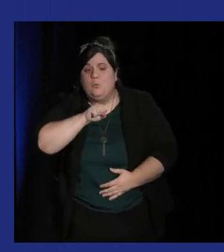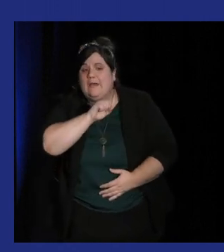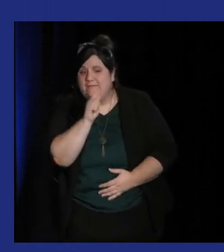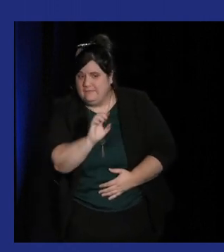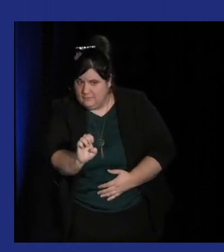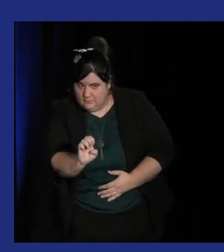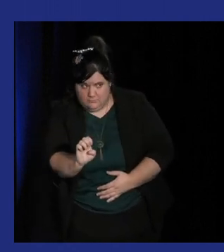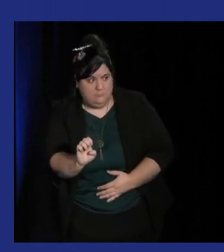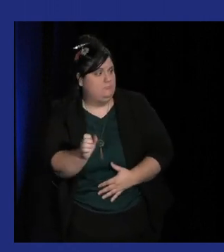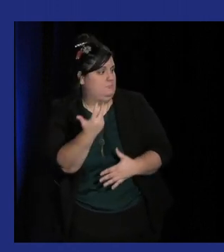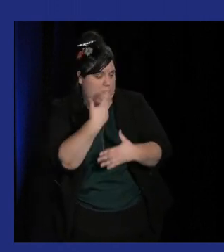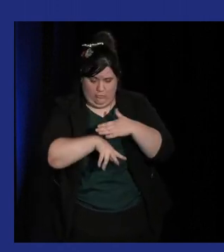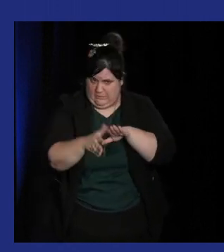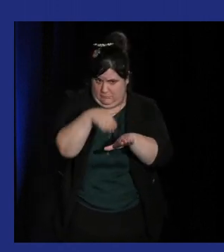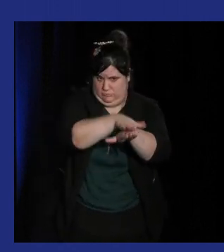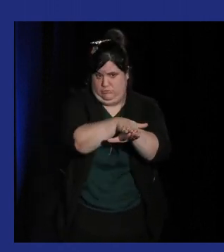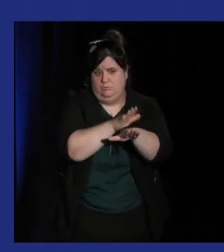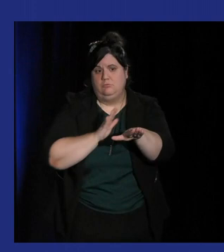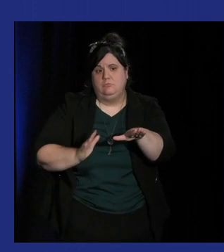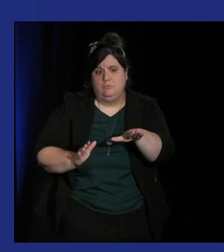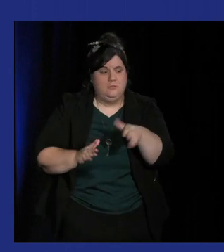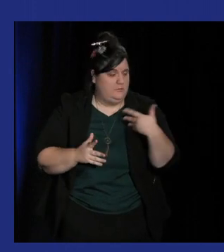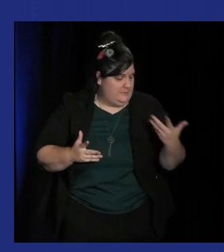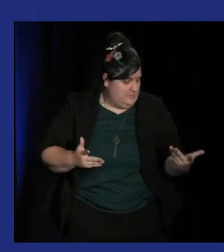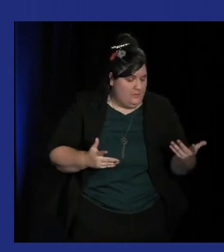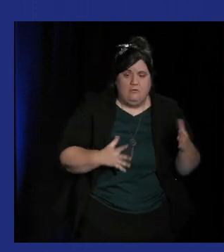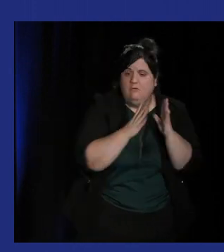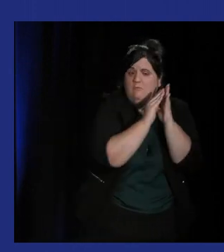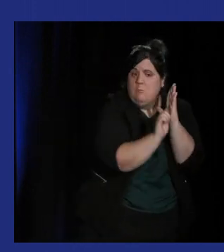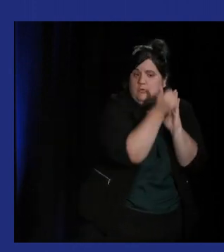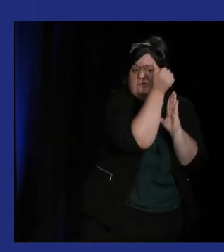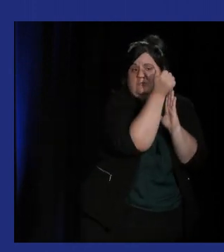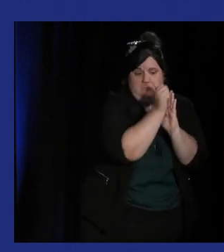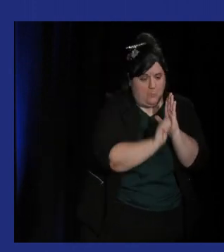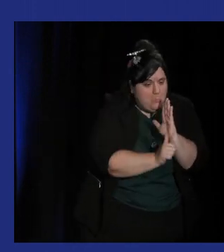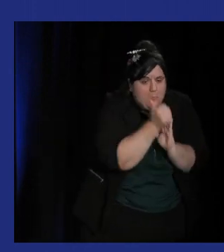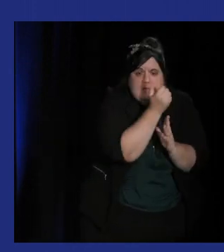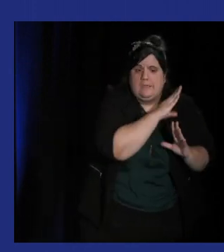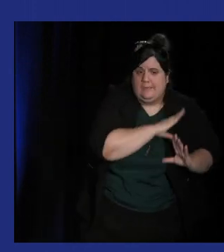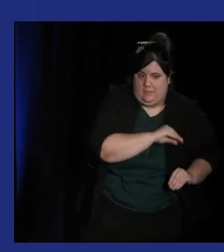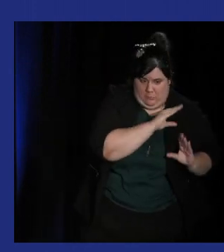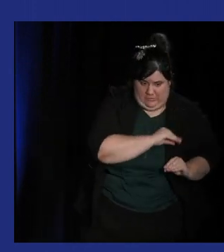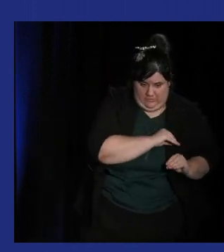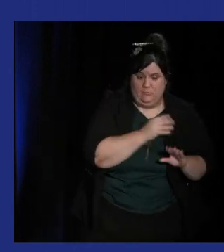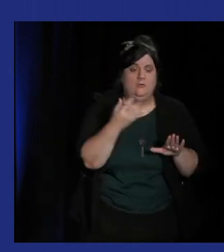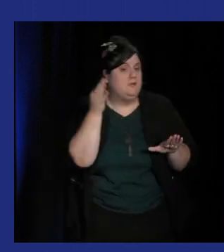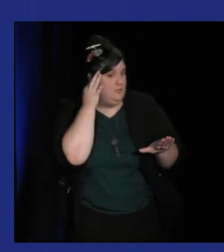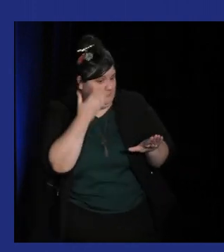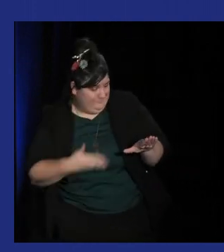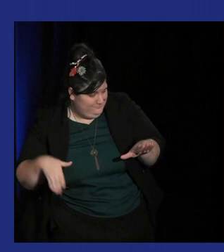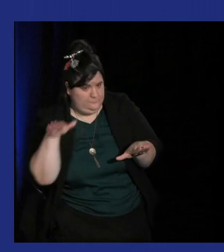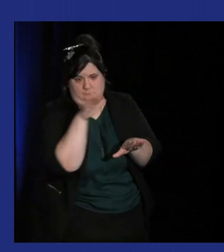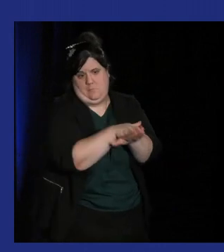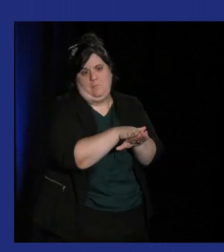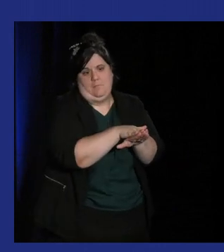ça va être arrivé en même temps que le premier le premier prototype en fait du jeu donc on va pouvoir commencer de suite à nous faire aussi